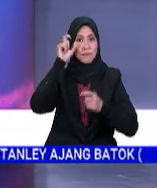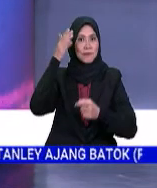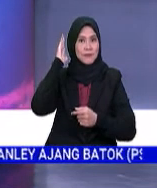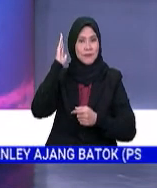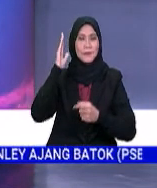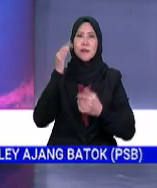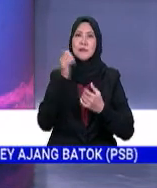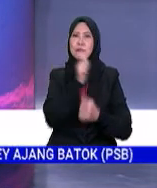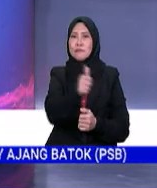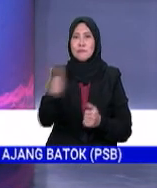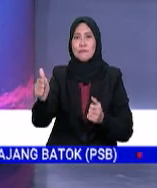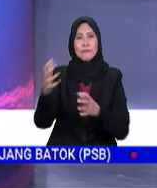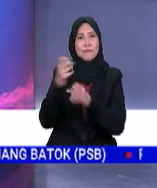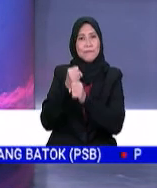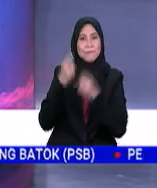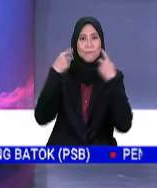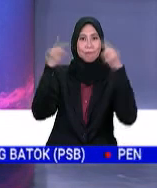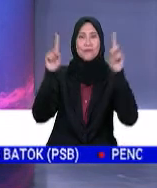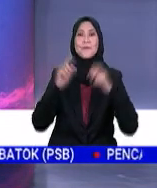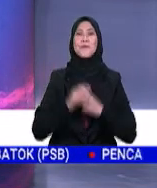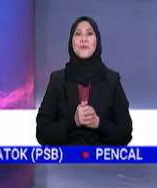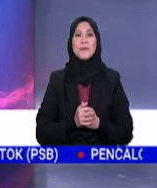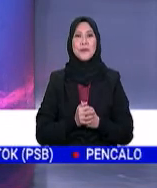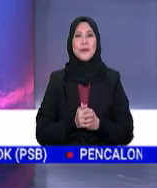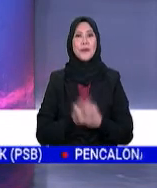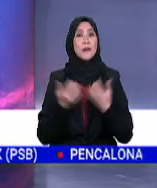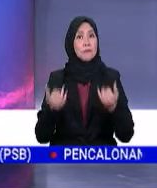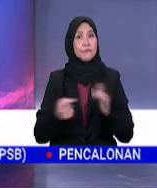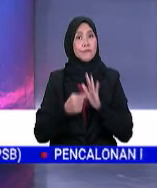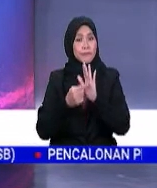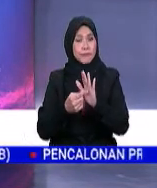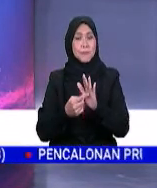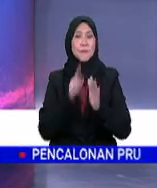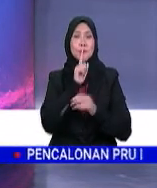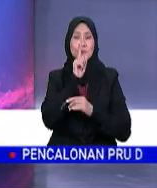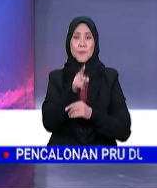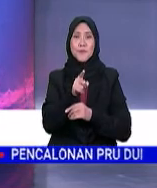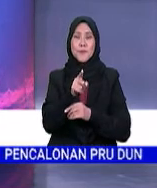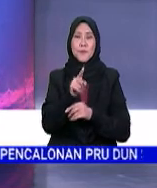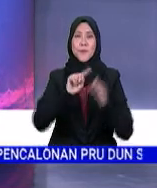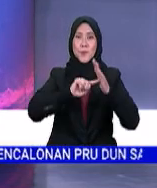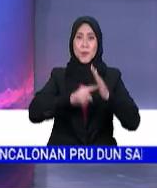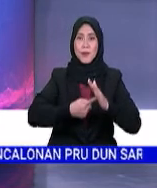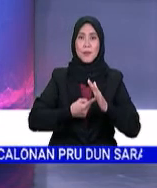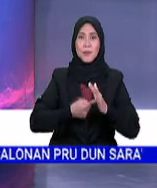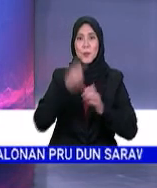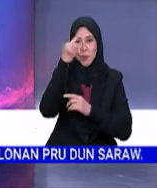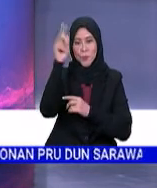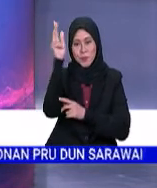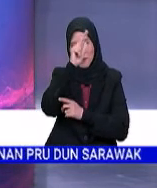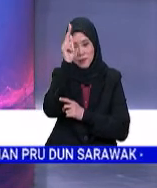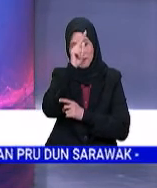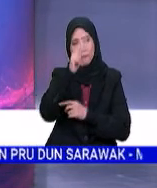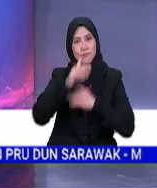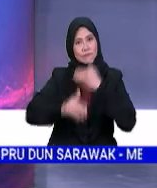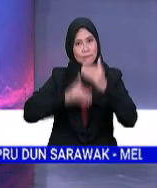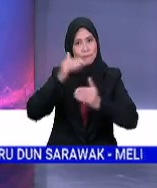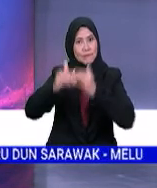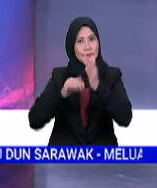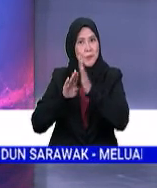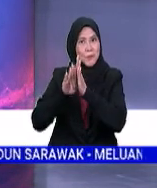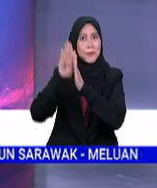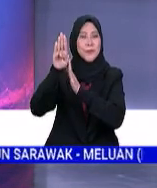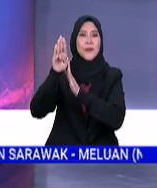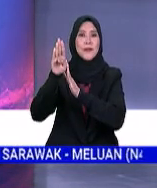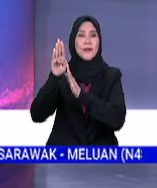pencapaian masing-masing. Laporan pencapaian yang diberikan pastinya merupakan satu permulaan untuk kerajaan maju ke hadapan